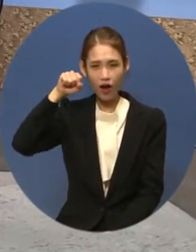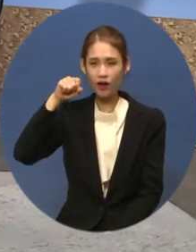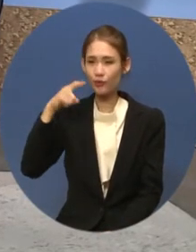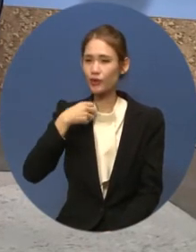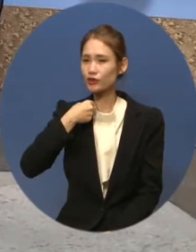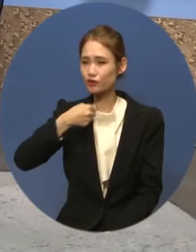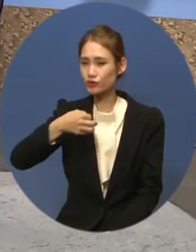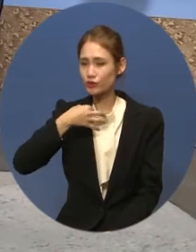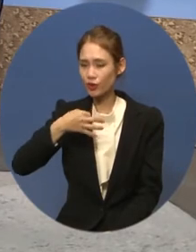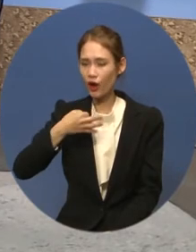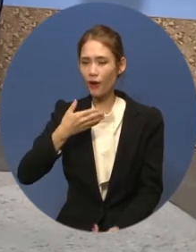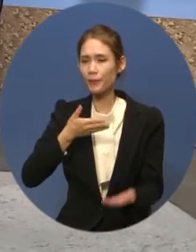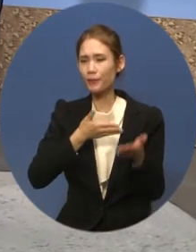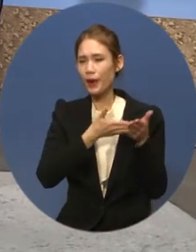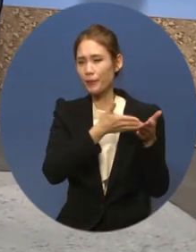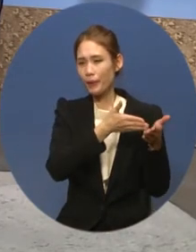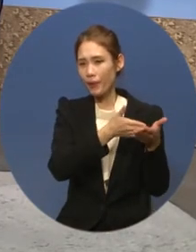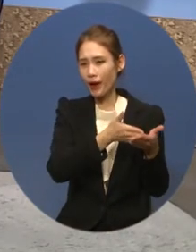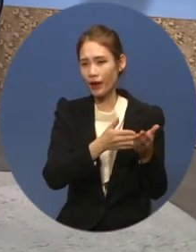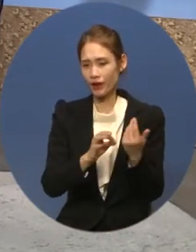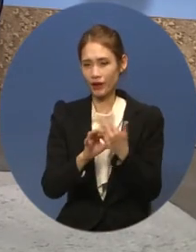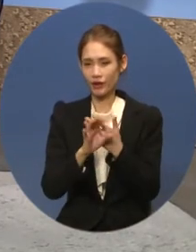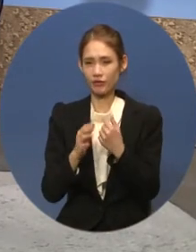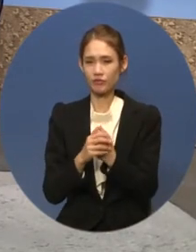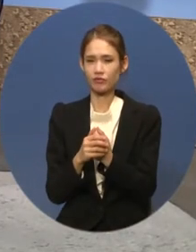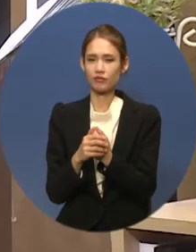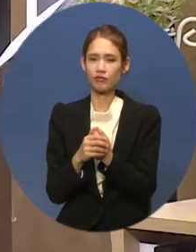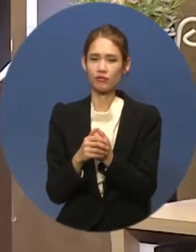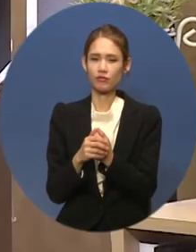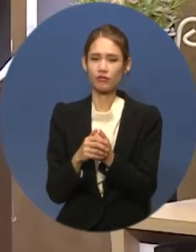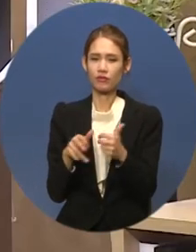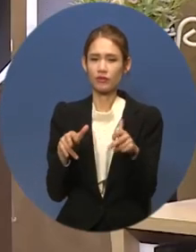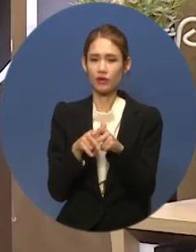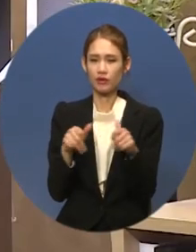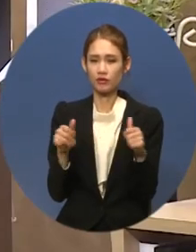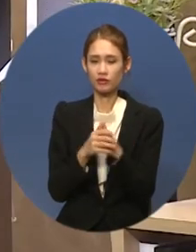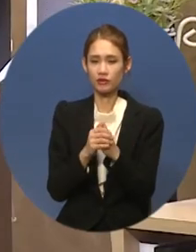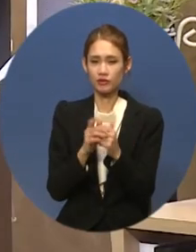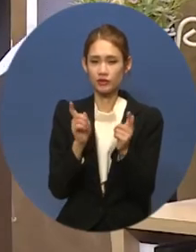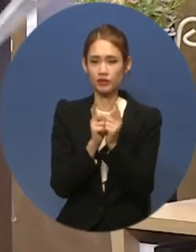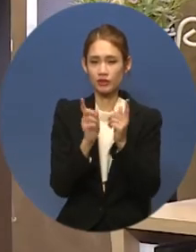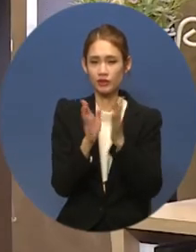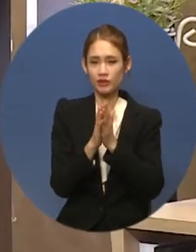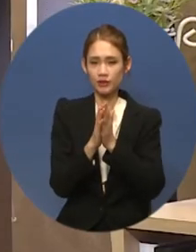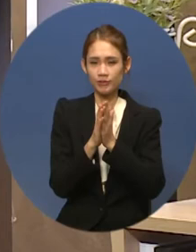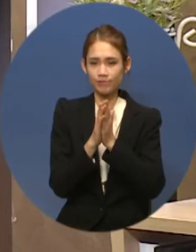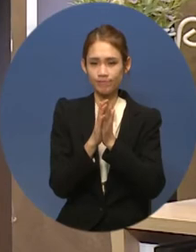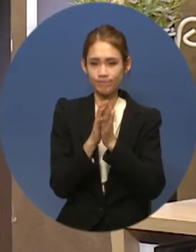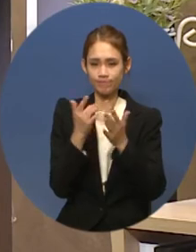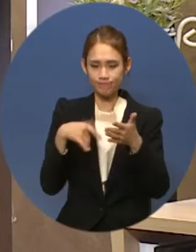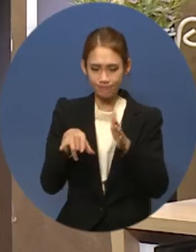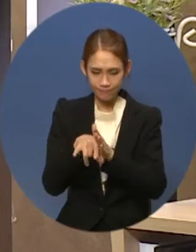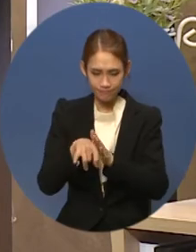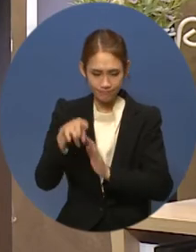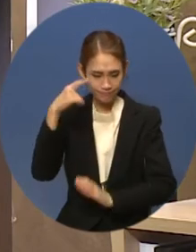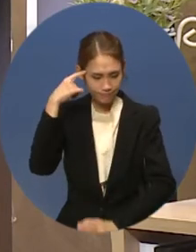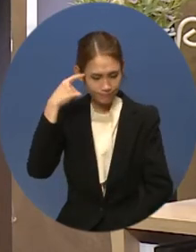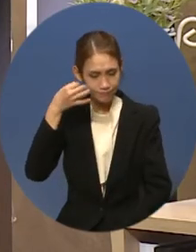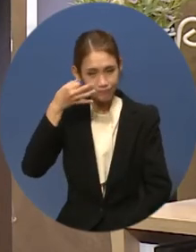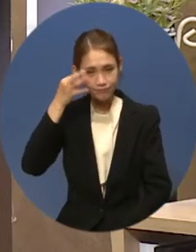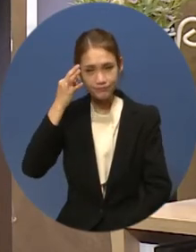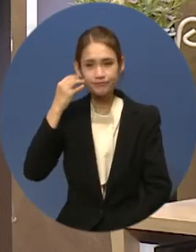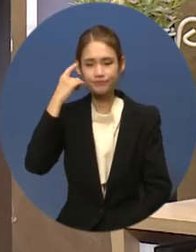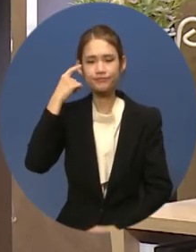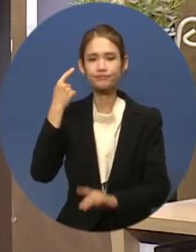주장을 한다고 하면 예 어 단계인 당사자를 위한 거라는 그런 좀 예시에서 부터 좀